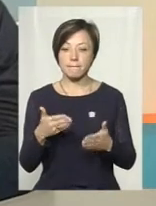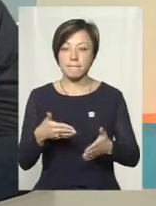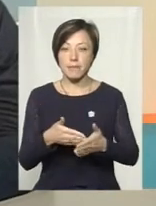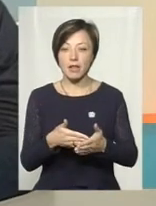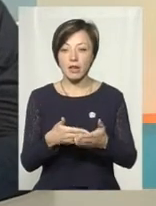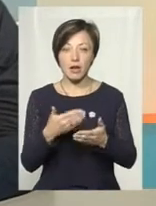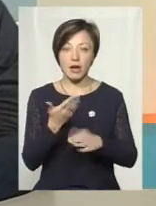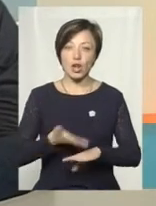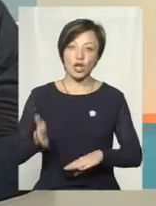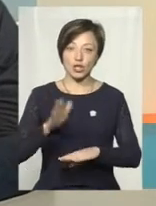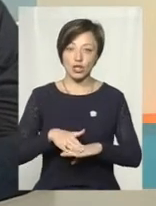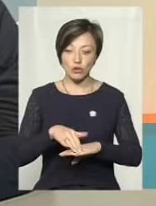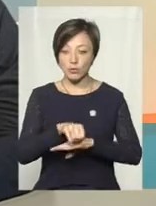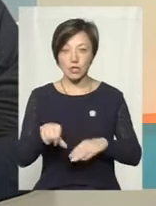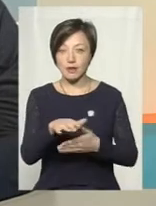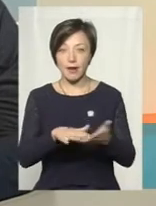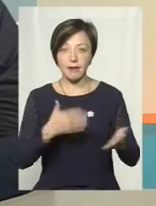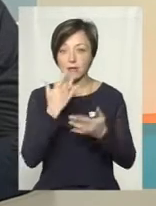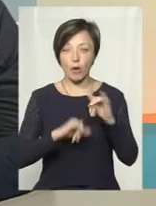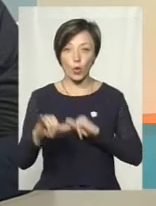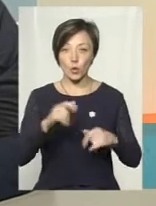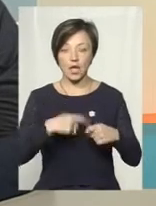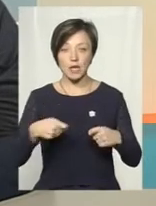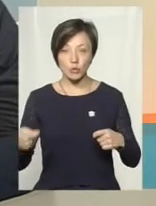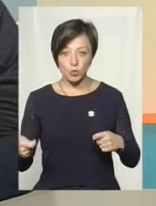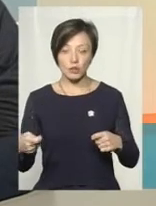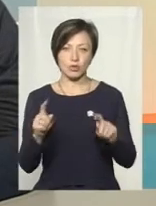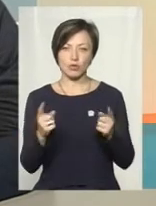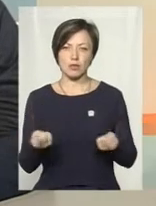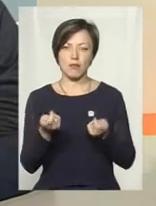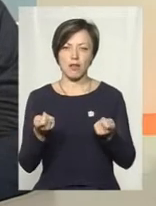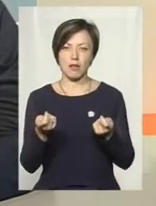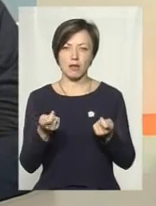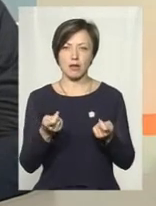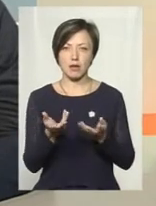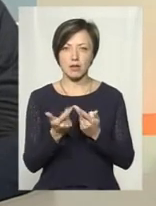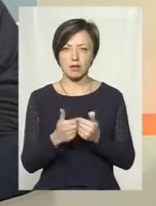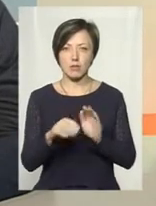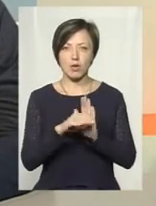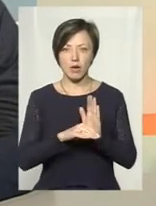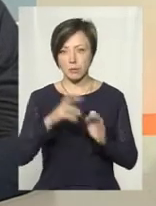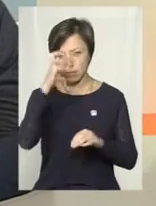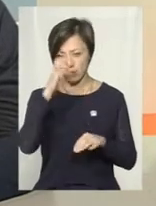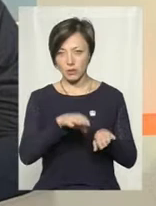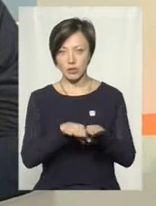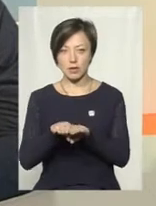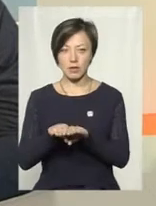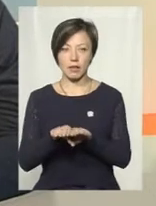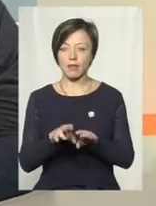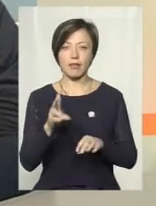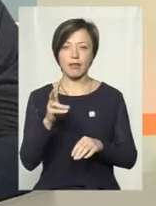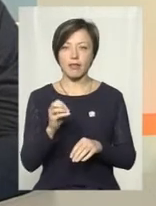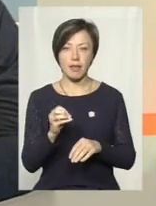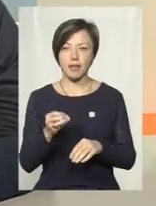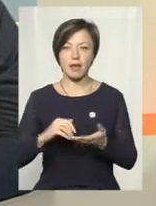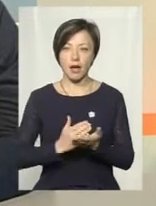критичної точки, що вже розуміє, що далі вже нема куди тягнути, ну, вона дуже-дуже мала, але програми державного рівня, вони не є